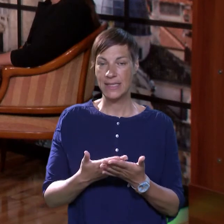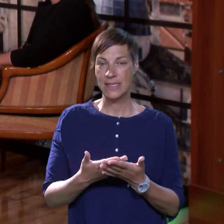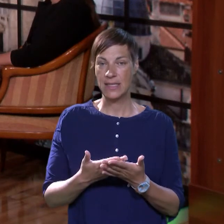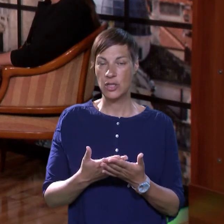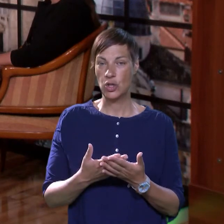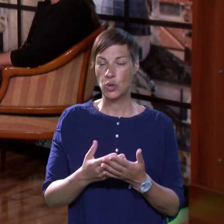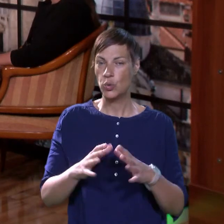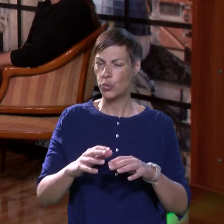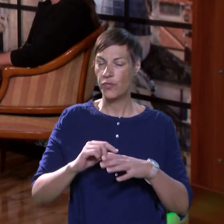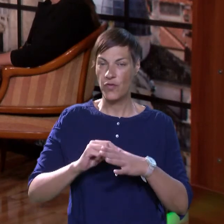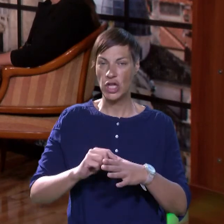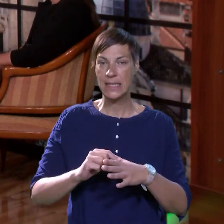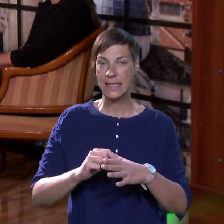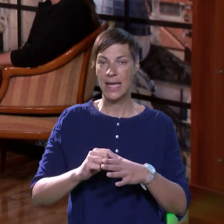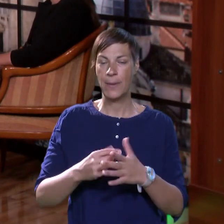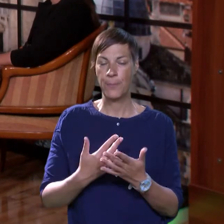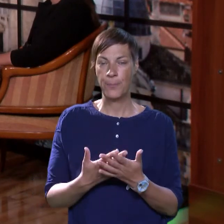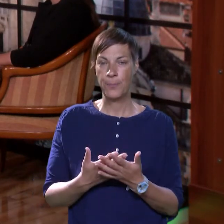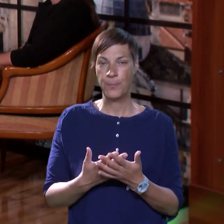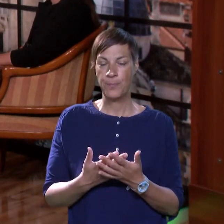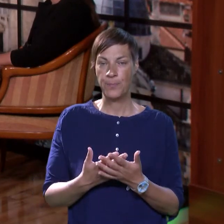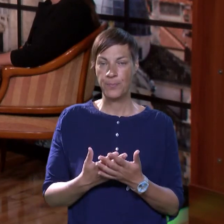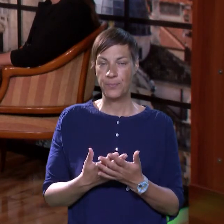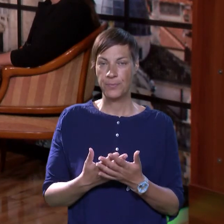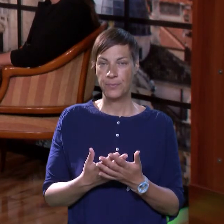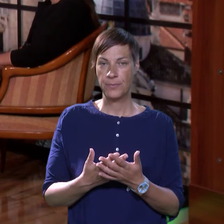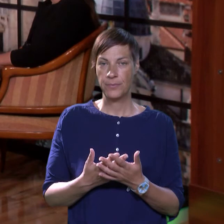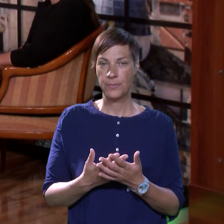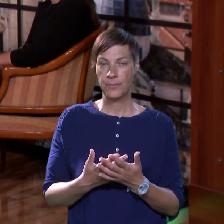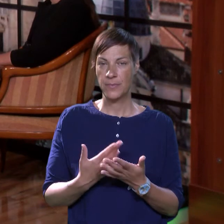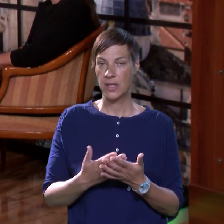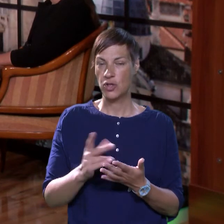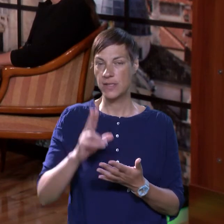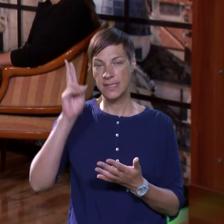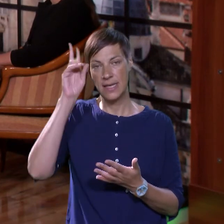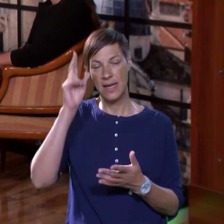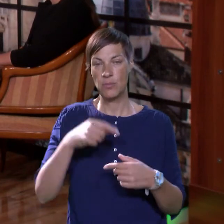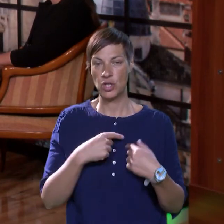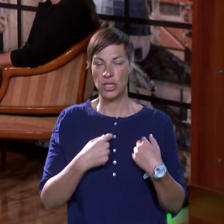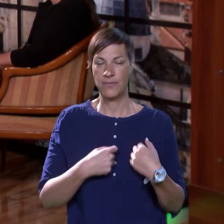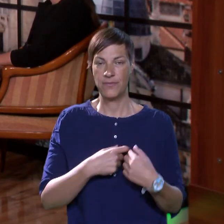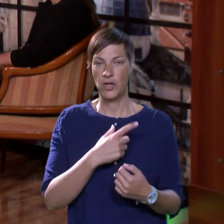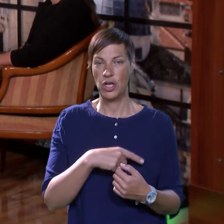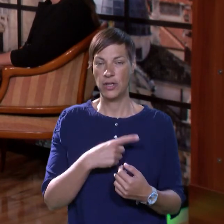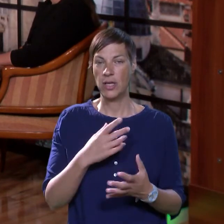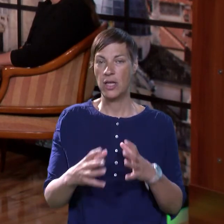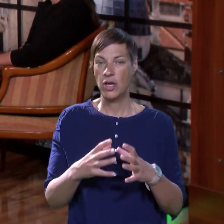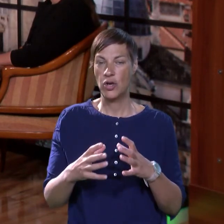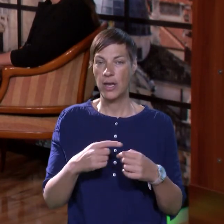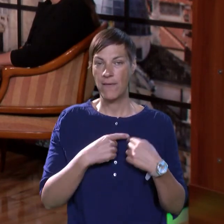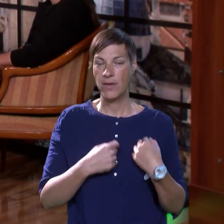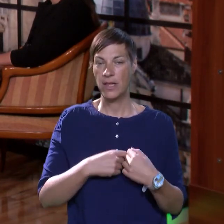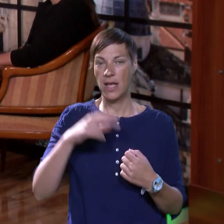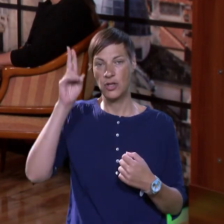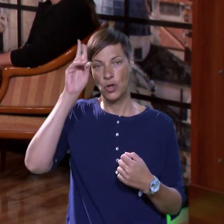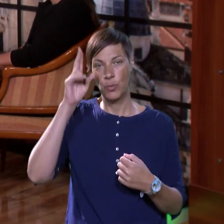taj menadžer, ajmo ga tako nazvati, to je full time job. To se ne može onda volontirati. Znači, koordinator